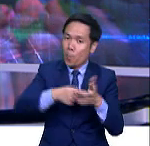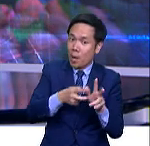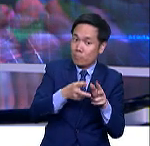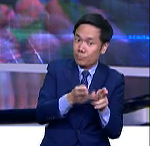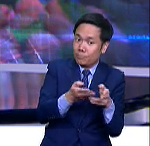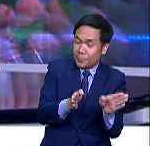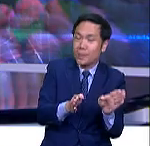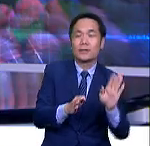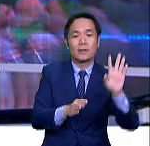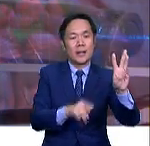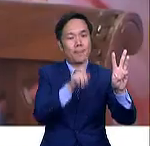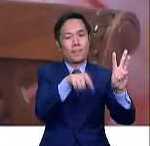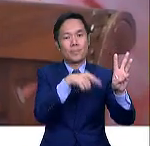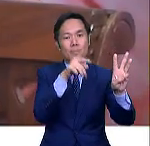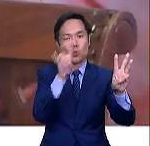ini.